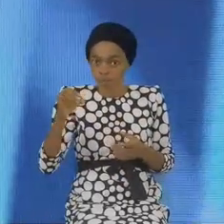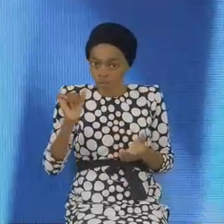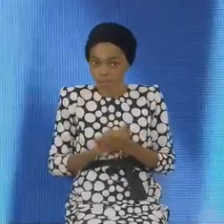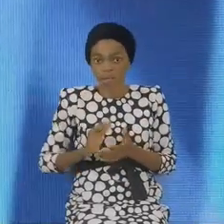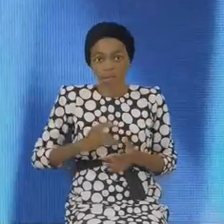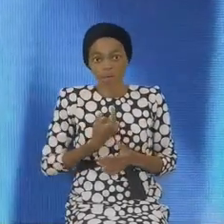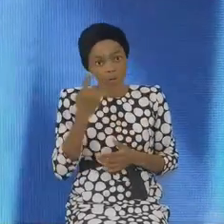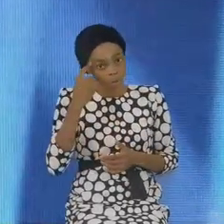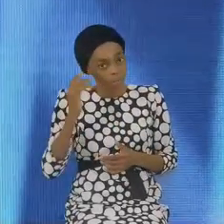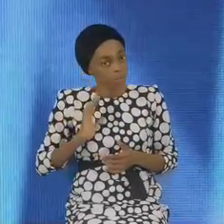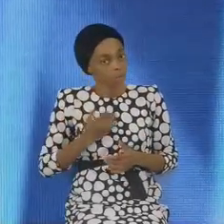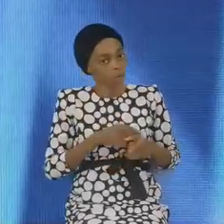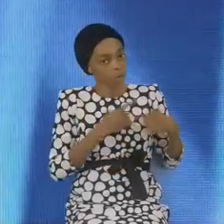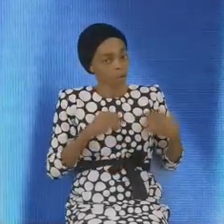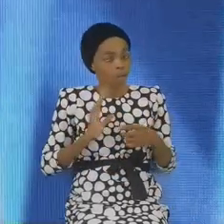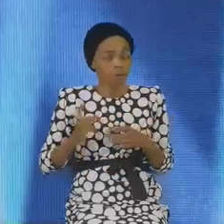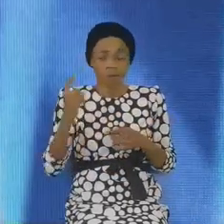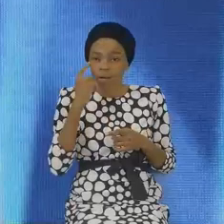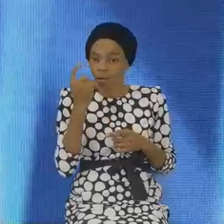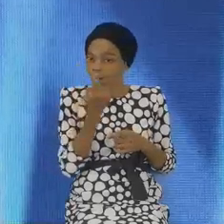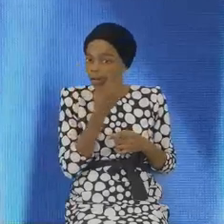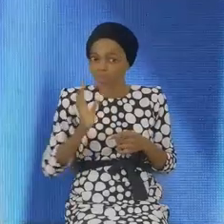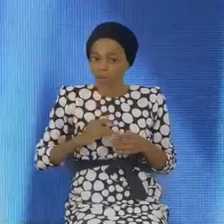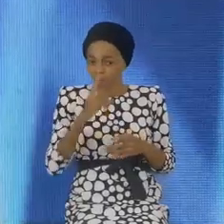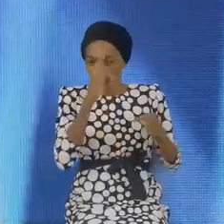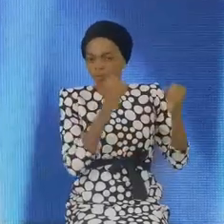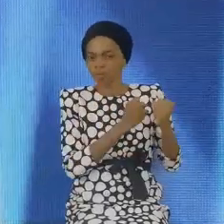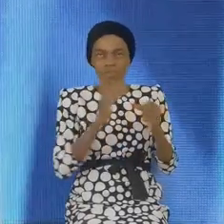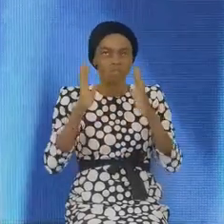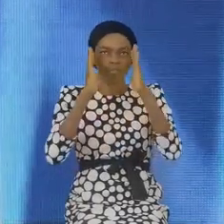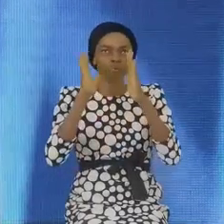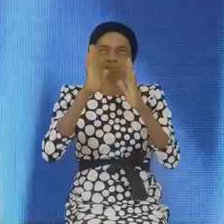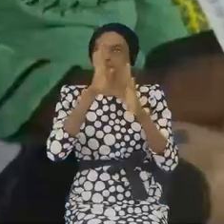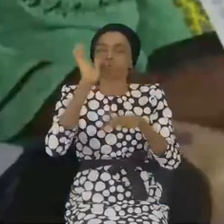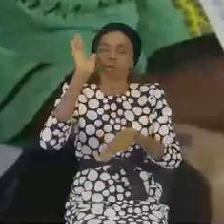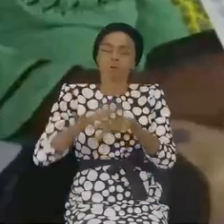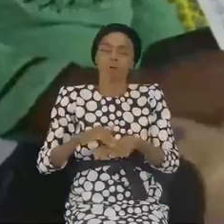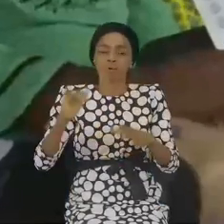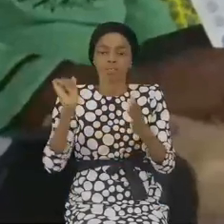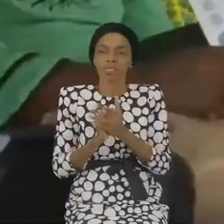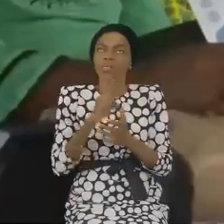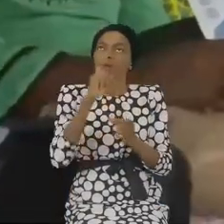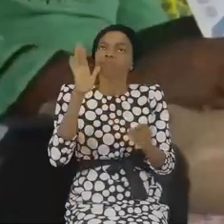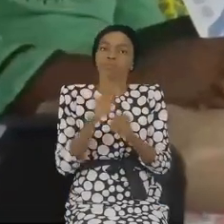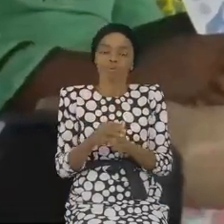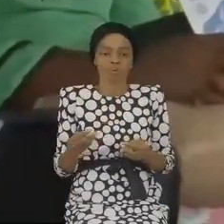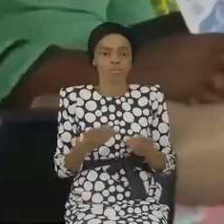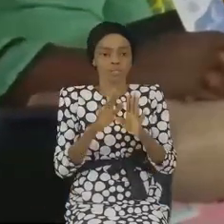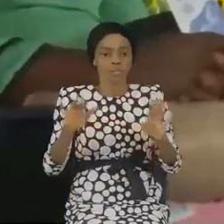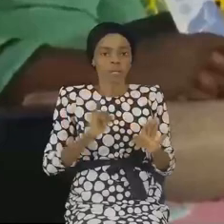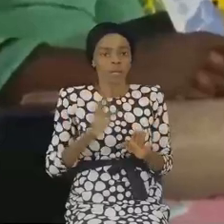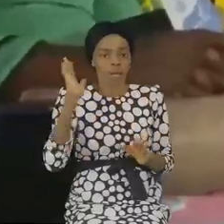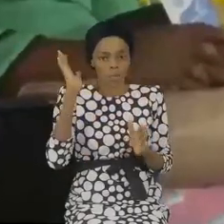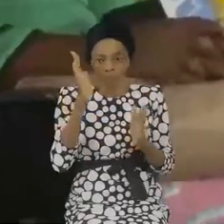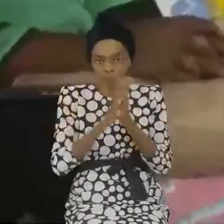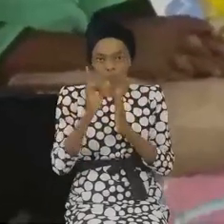cœur, nos yeux, notre foi, notre concentration soient sur la terre promise. Je prie que nous y arrivons au